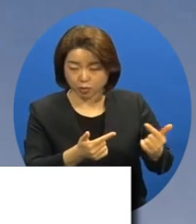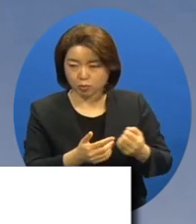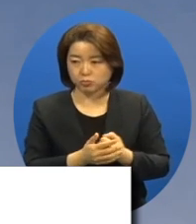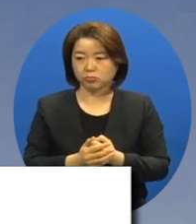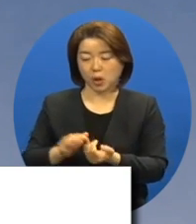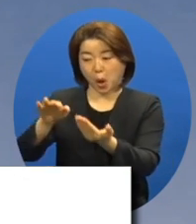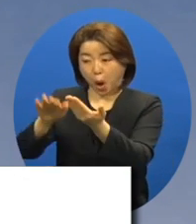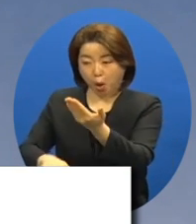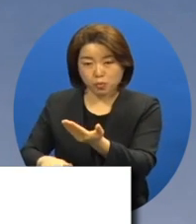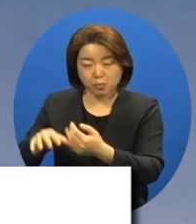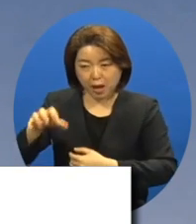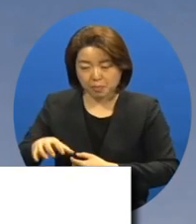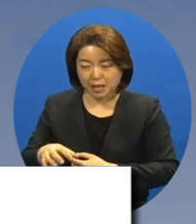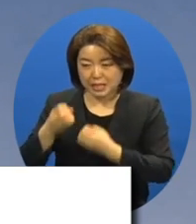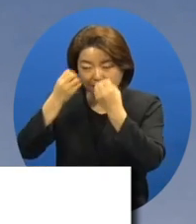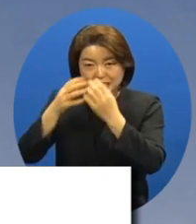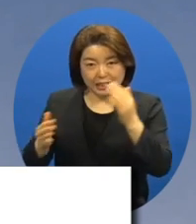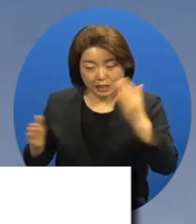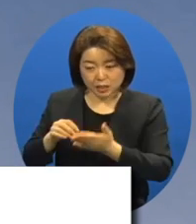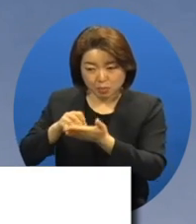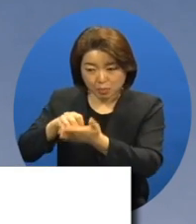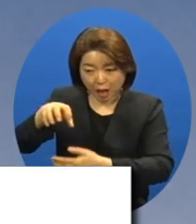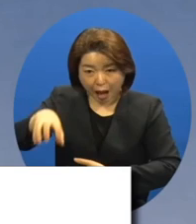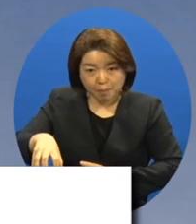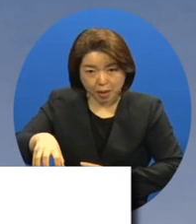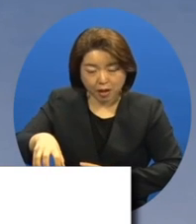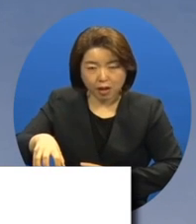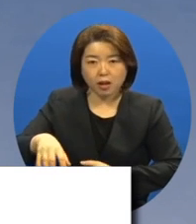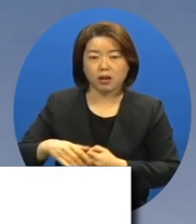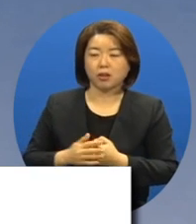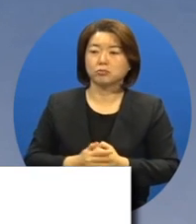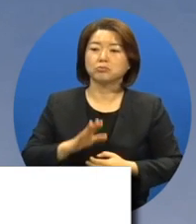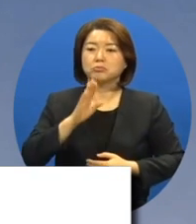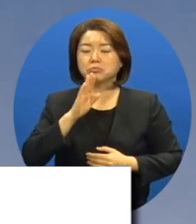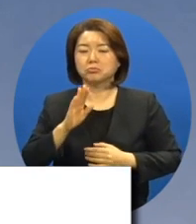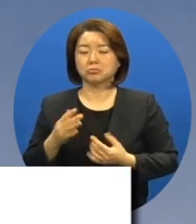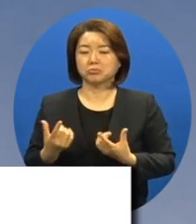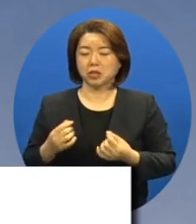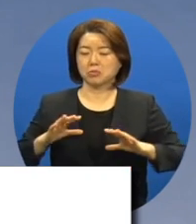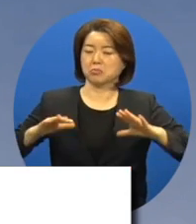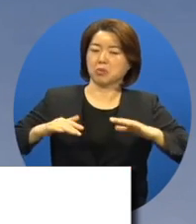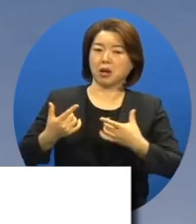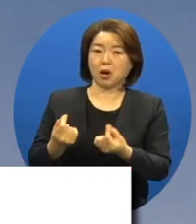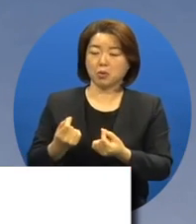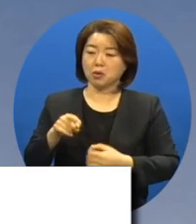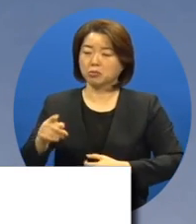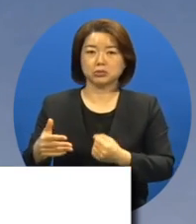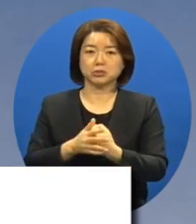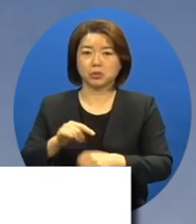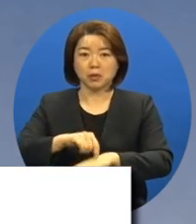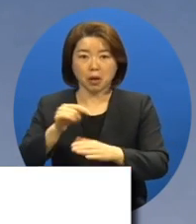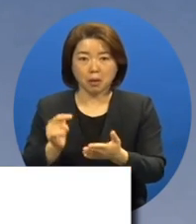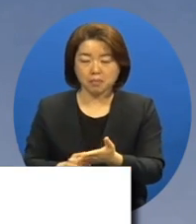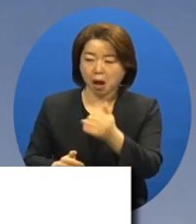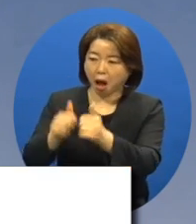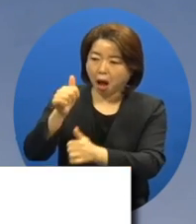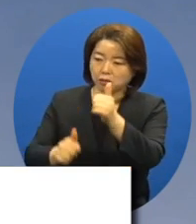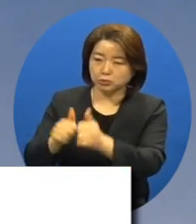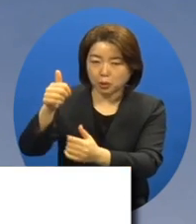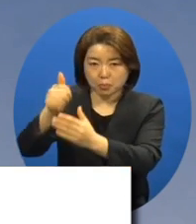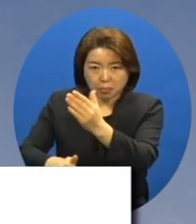나 또는 신입생들 앞에서는 마치 과시하는 듯 하고 그것 때문에 마음에 지어 미